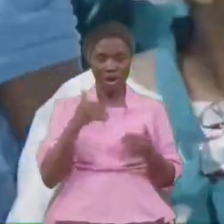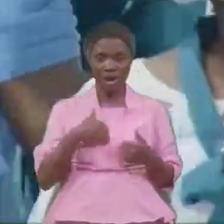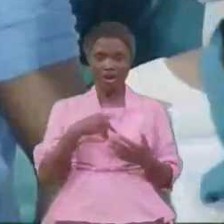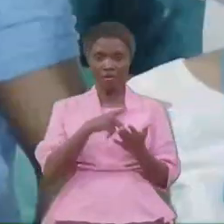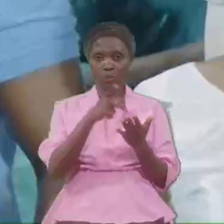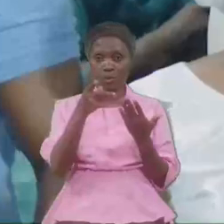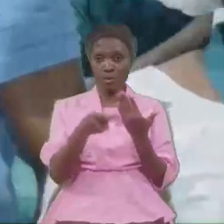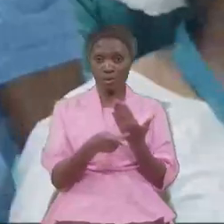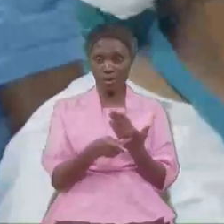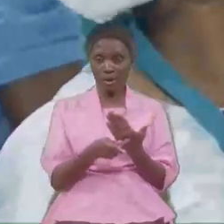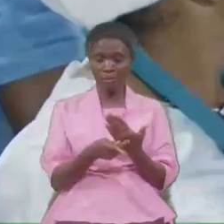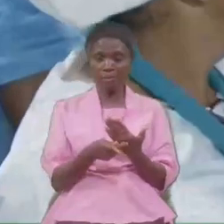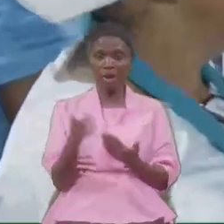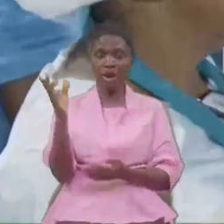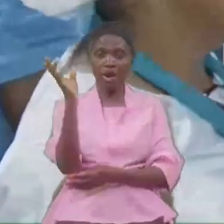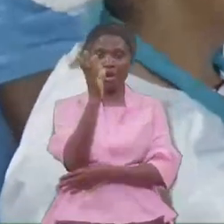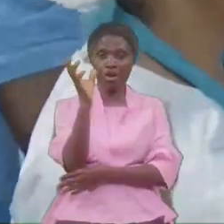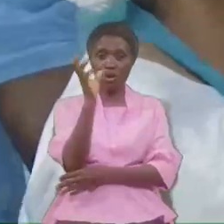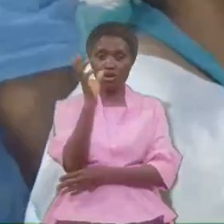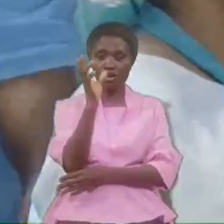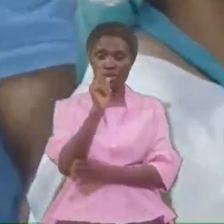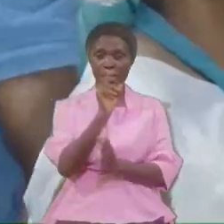l'heure de déjeuner avec Jésus.